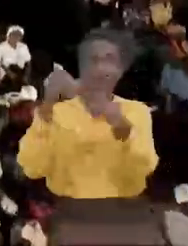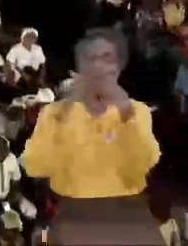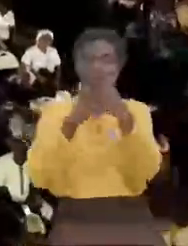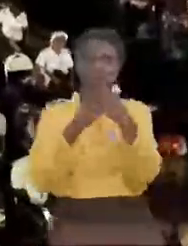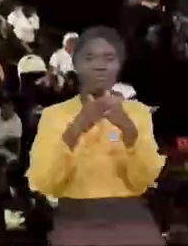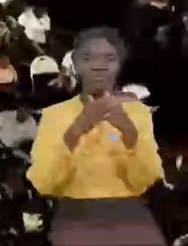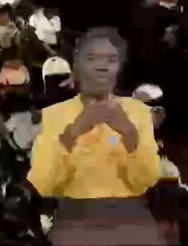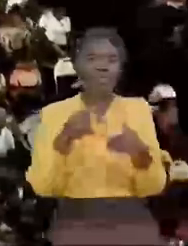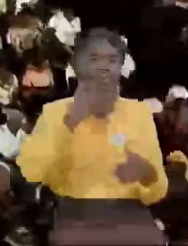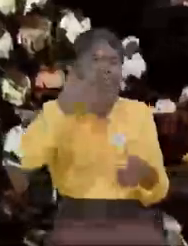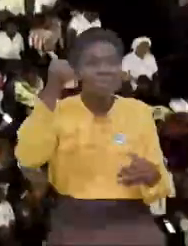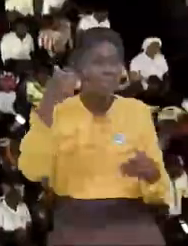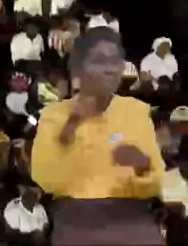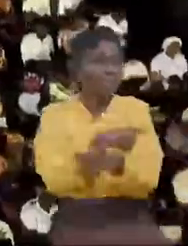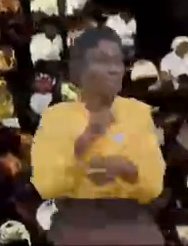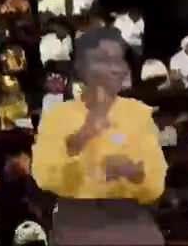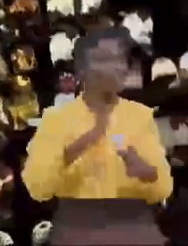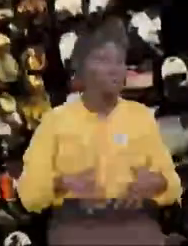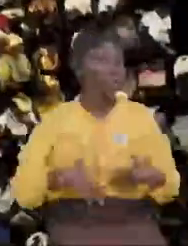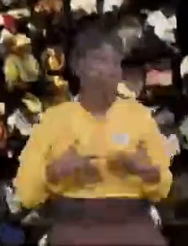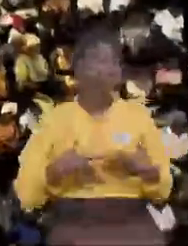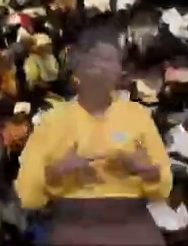une cité au ciel, le meilleur jour de ta vie.